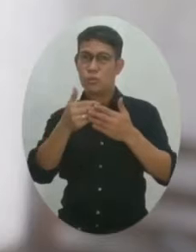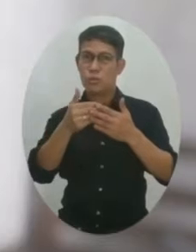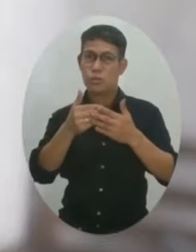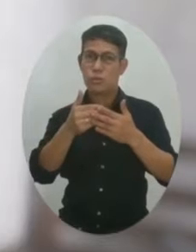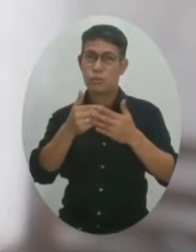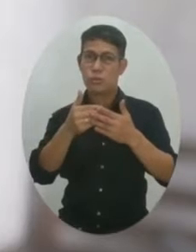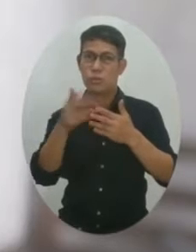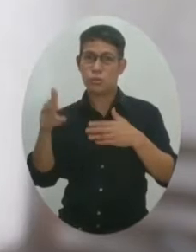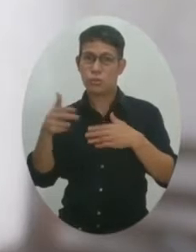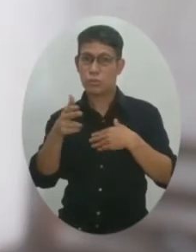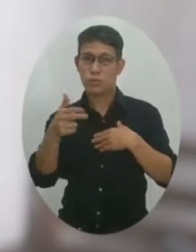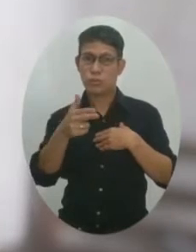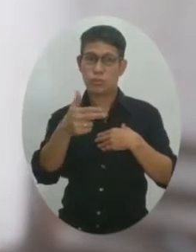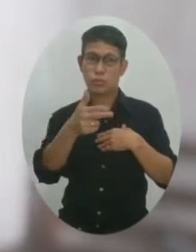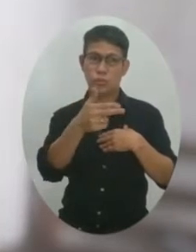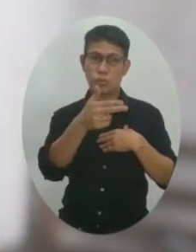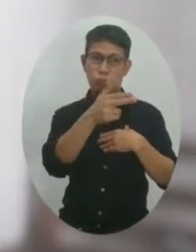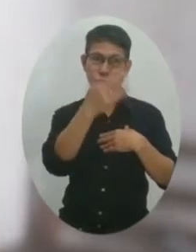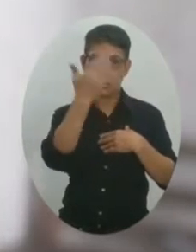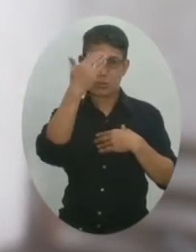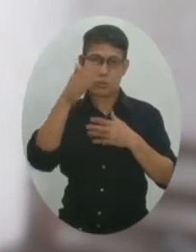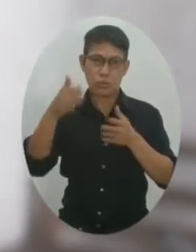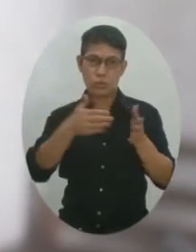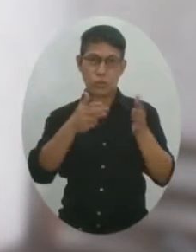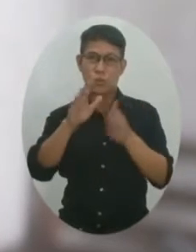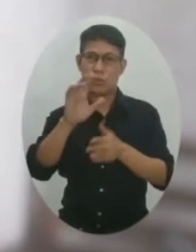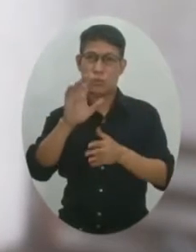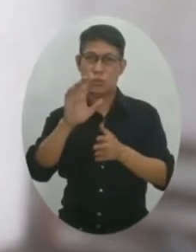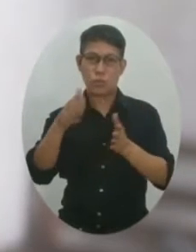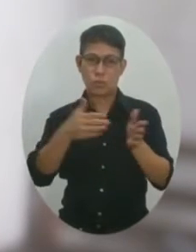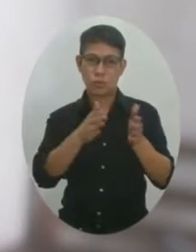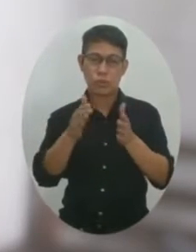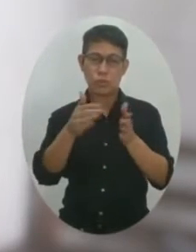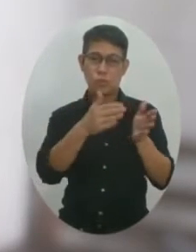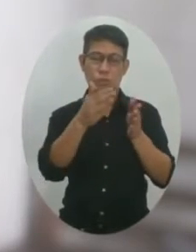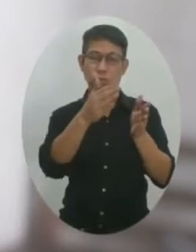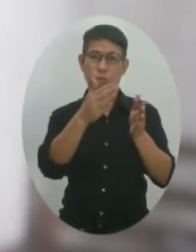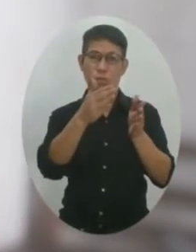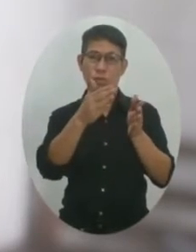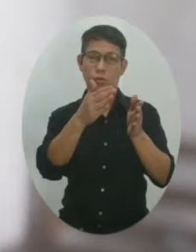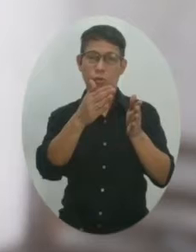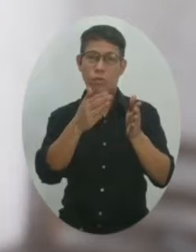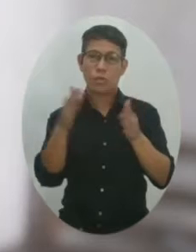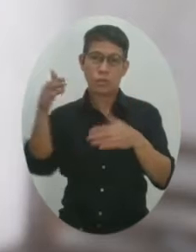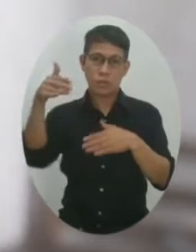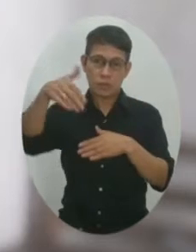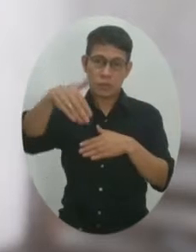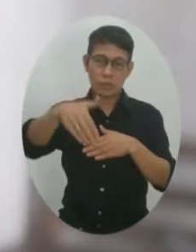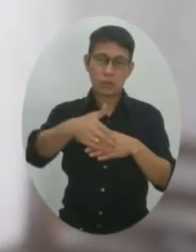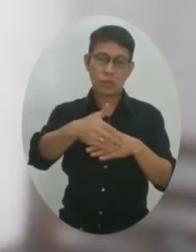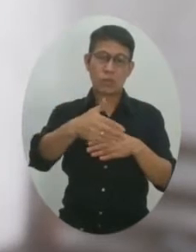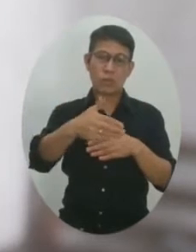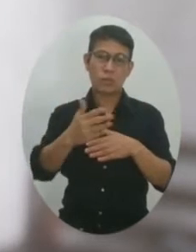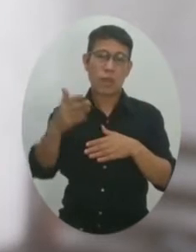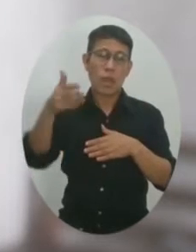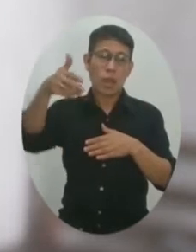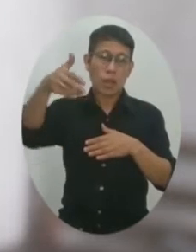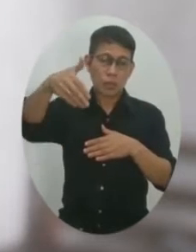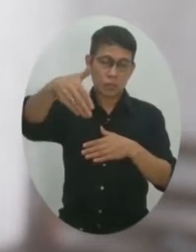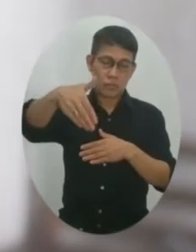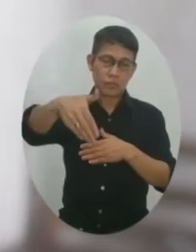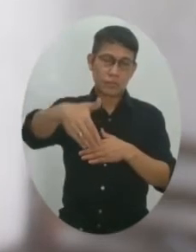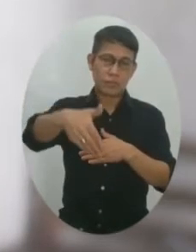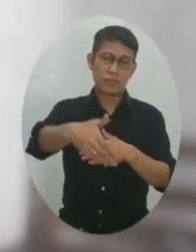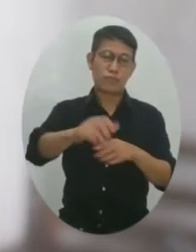namin. Hindi ko po nakabisado, kakatapos ko lang po doon sa isang pakapandaan. Hindi ko alam na meron na naman pong pakapandaan. Doon nalula